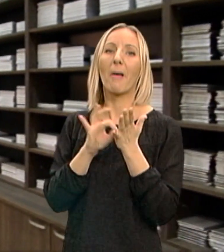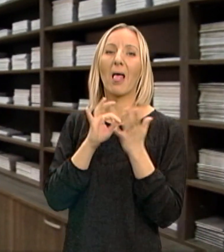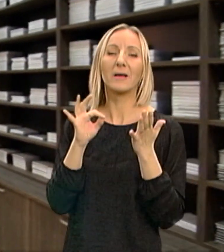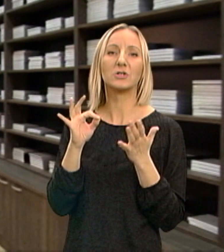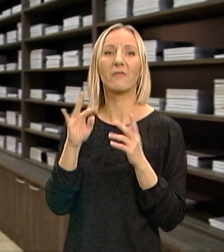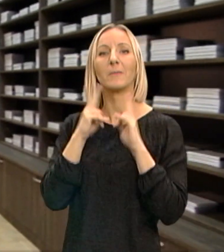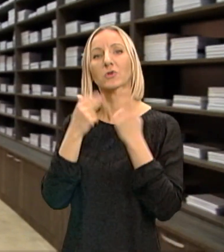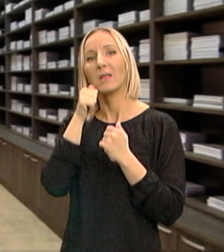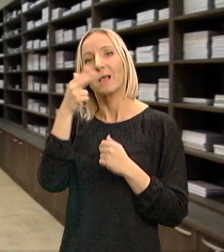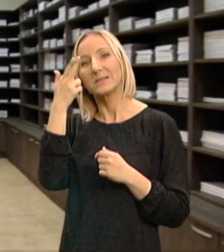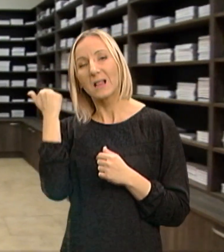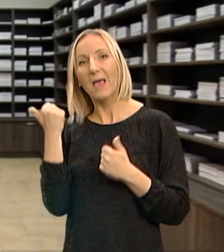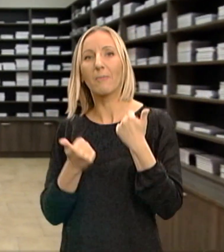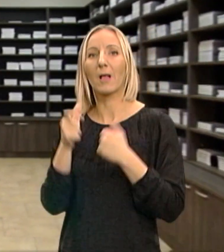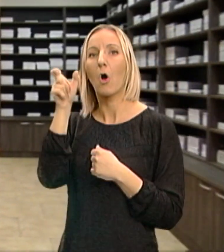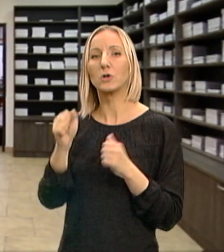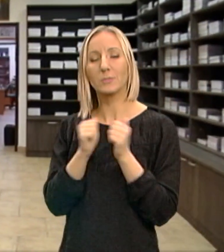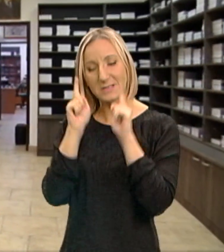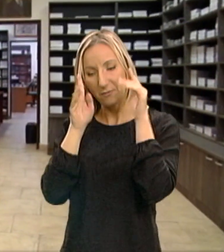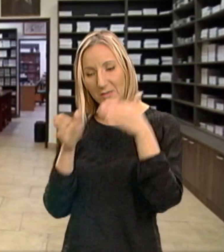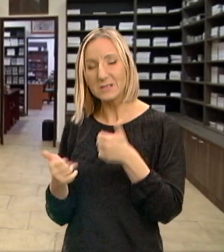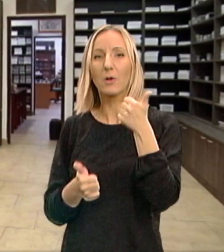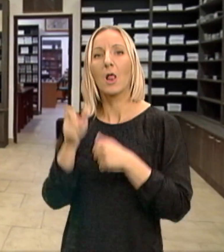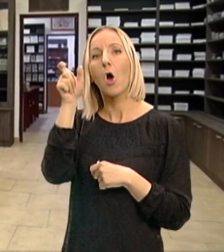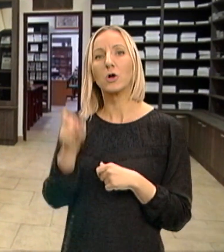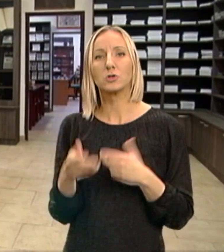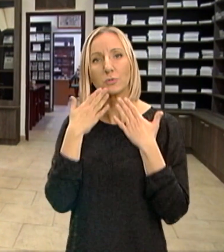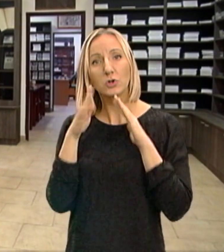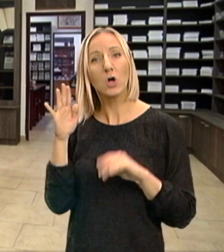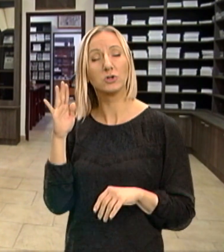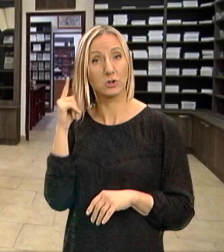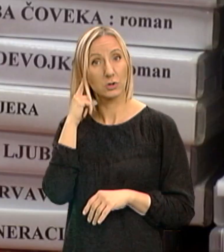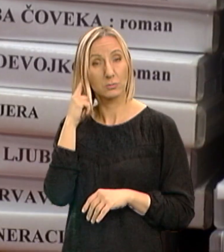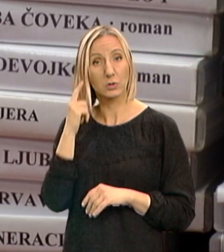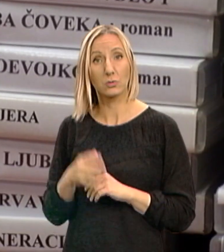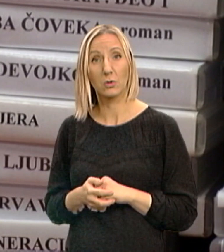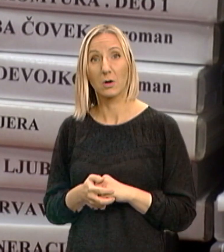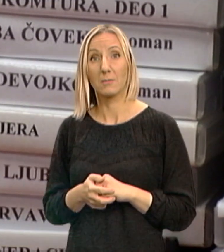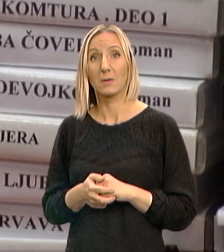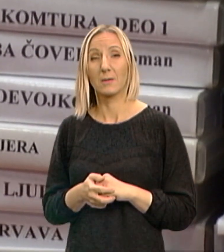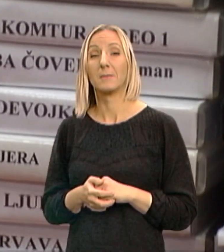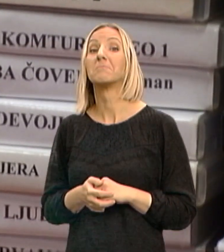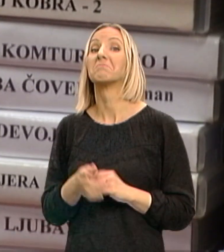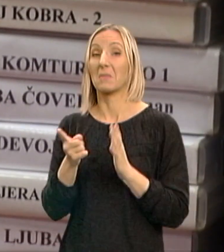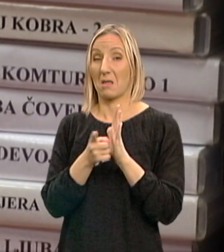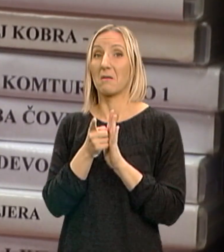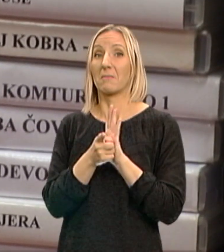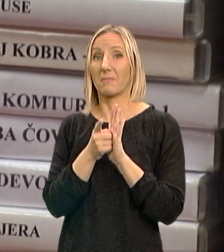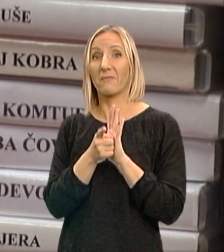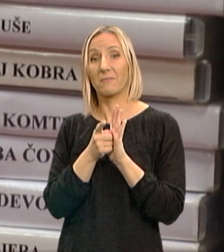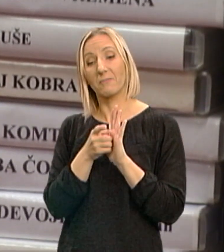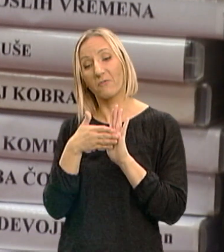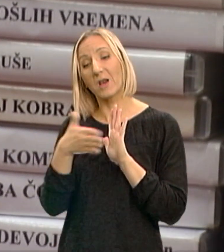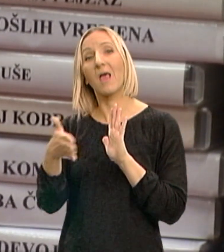dan slepih ili Međunarodni dan osoba sa autizmom ili osoba sa oštećenim sluhom, vremenski periodi kada trebamo da